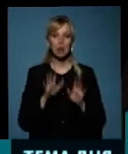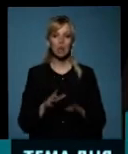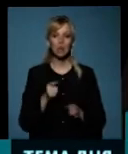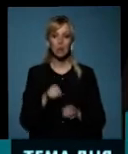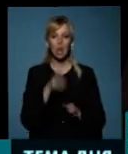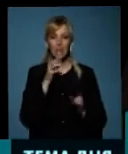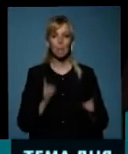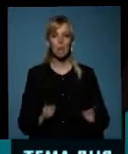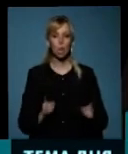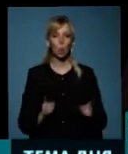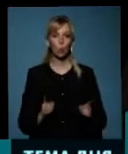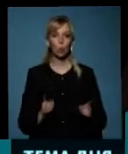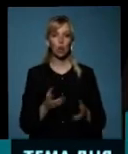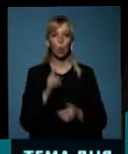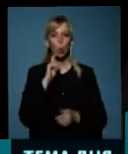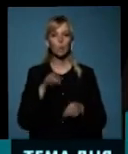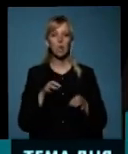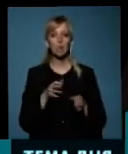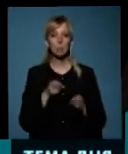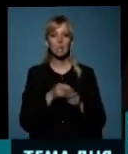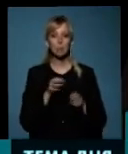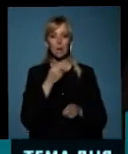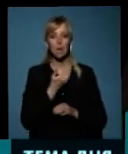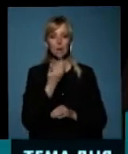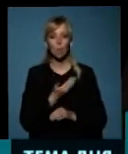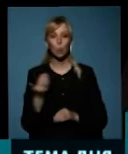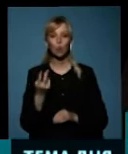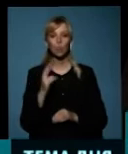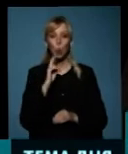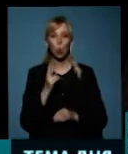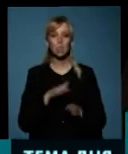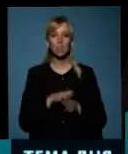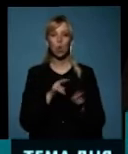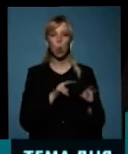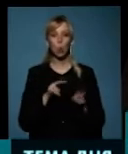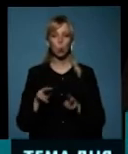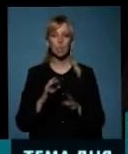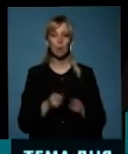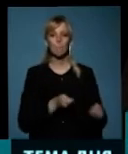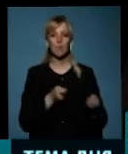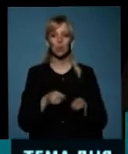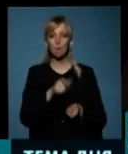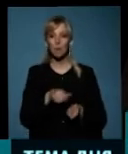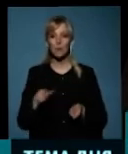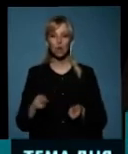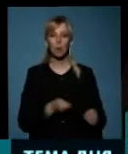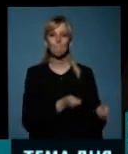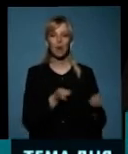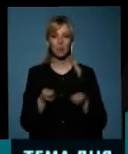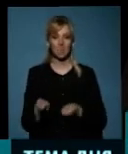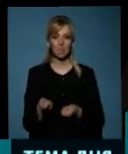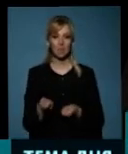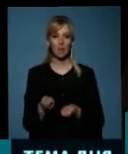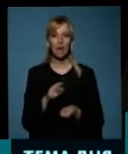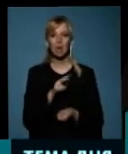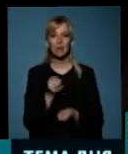даний період, ми, Укртрансбезпека, на протязі останніх 2 років здійснює контроль за перевезеннями пасажирських перевезень. Ну,